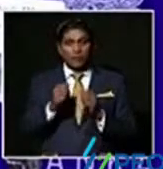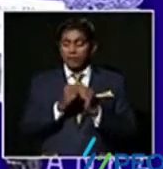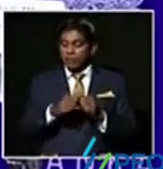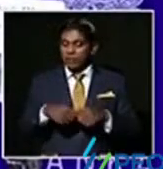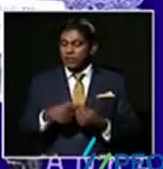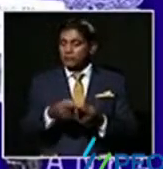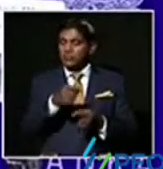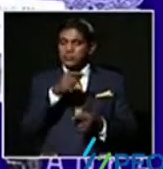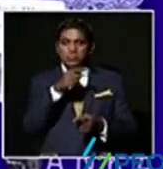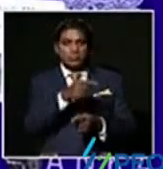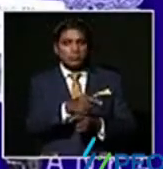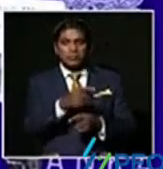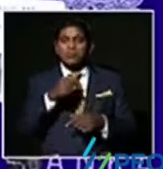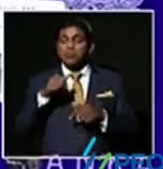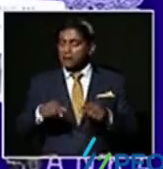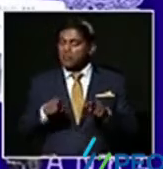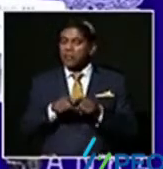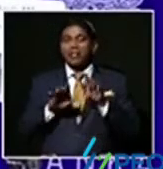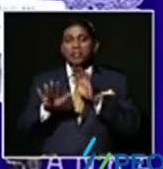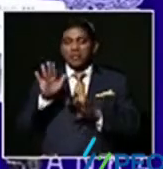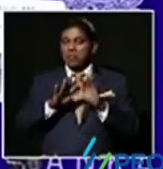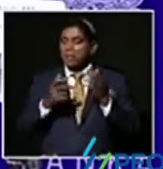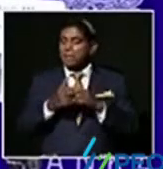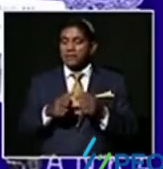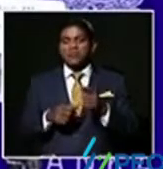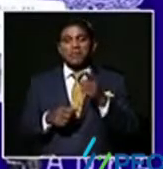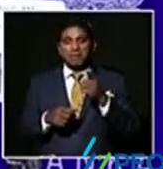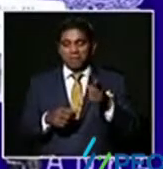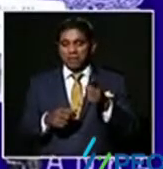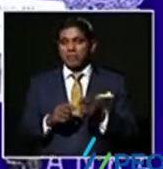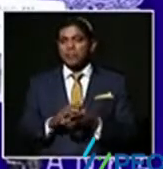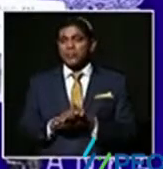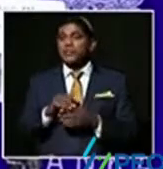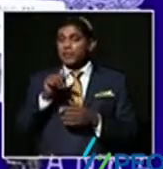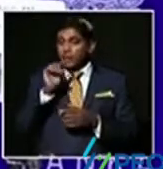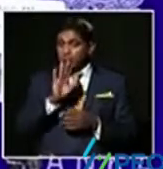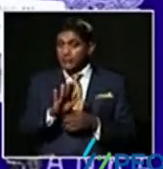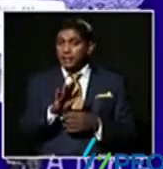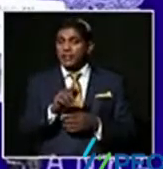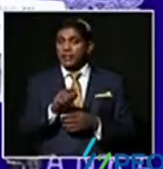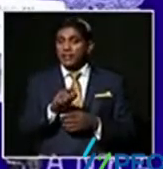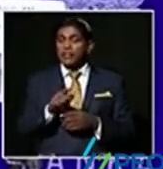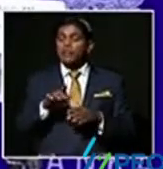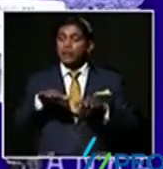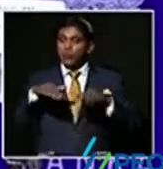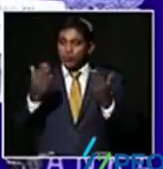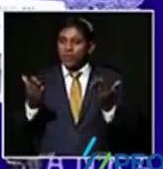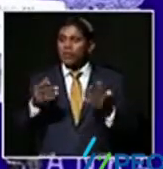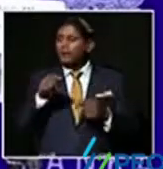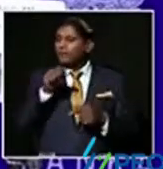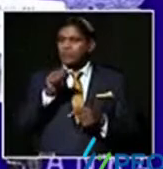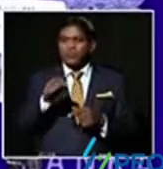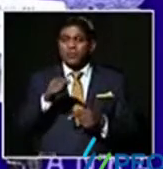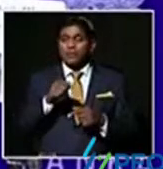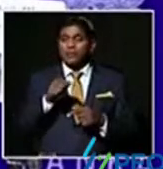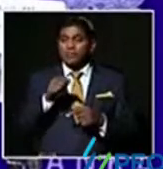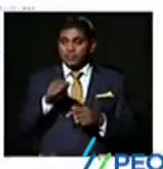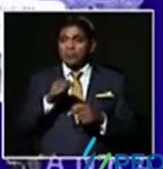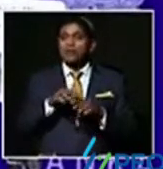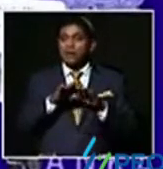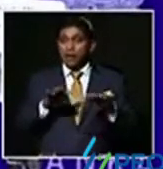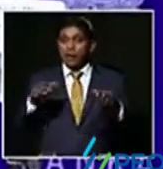නිසා මෙවැනි තත්ත්වයන්ට පෙළඹෙන තත්ත්වයන් නිරීක්ෂණය වෙනවා. ඒ නිසා කෙසේ වුවත් මේ ශිෂ්‍යන්ට